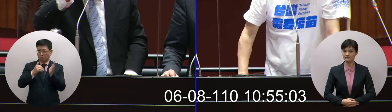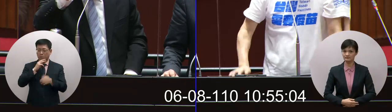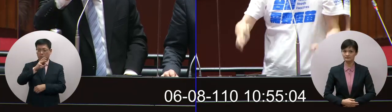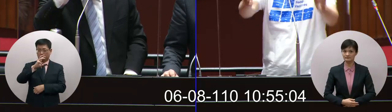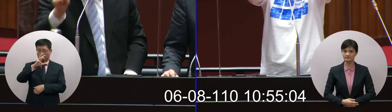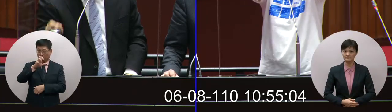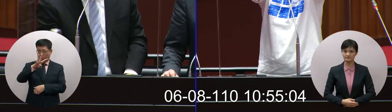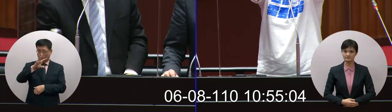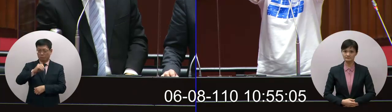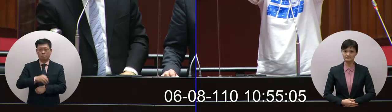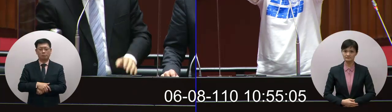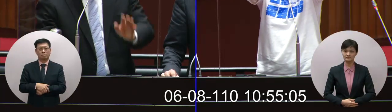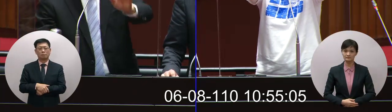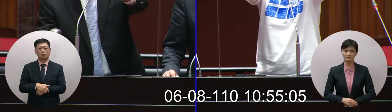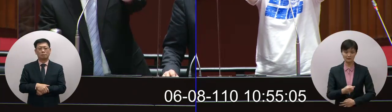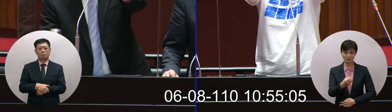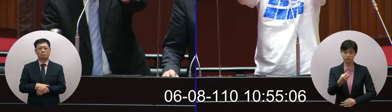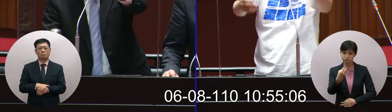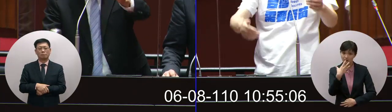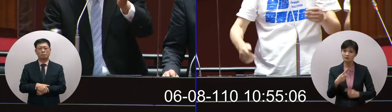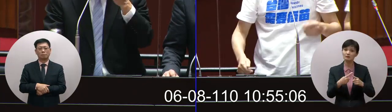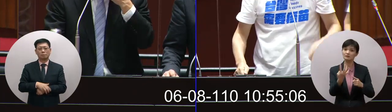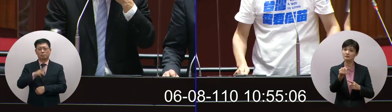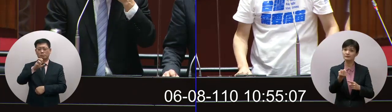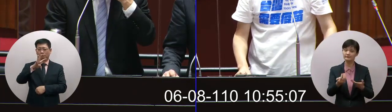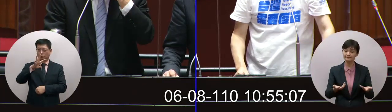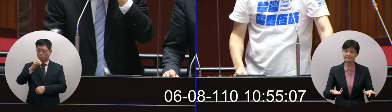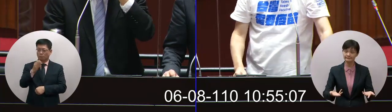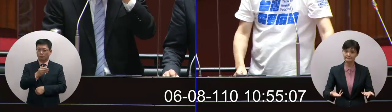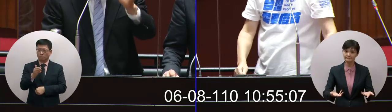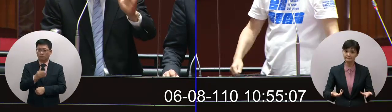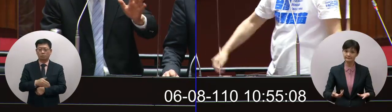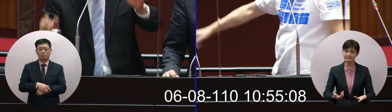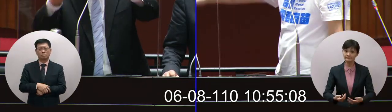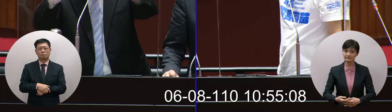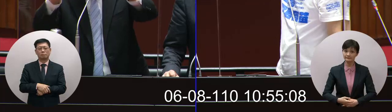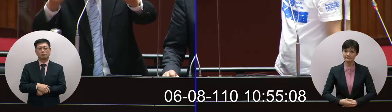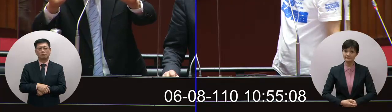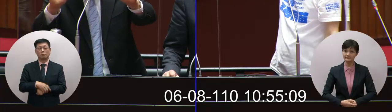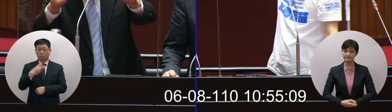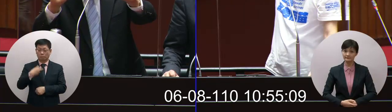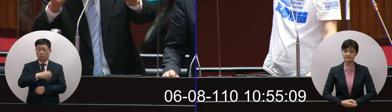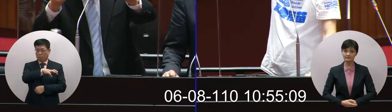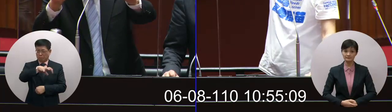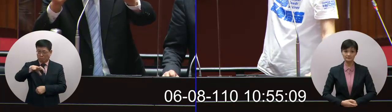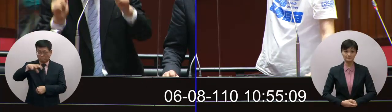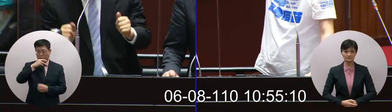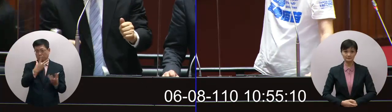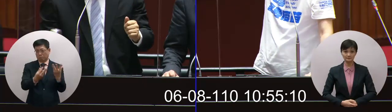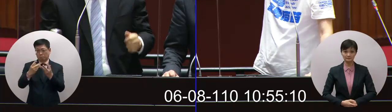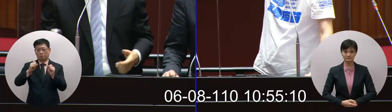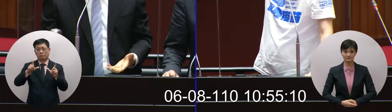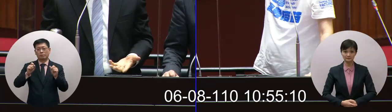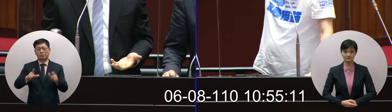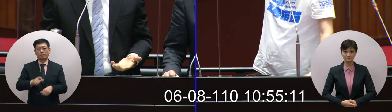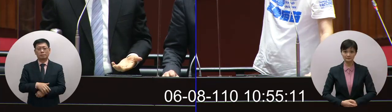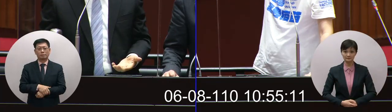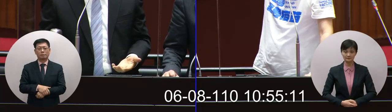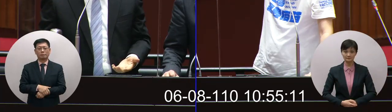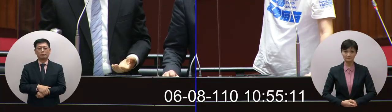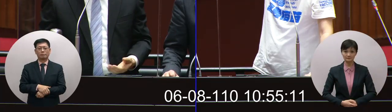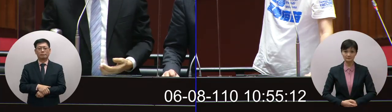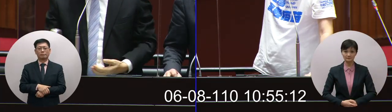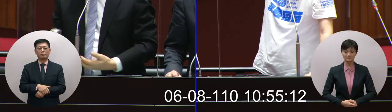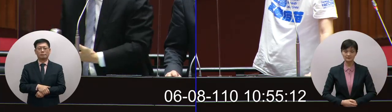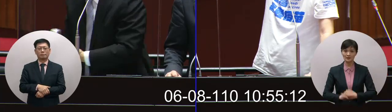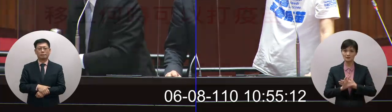有84万。 你告诉多少人嘛？ 84万，大概差不多是84万，各县市分布不一样。 我们